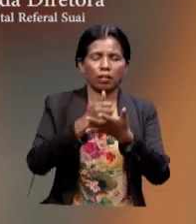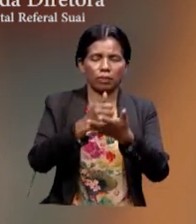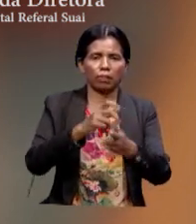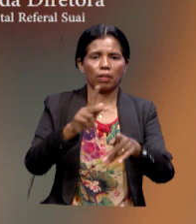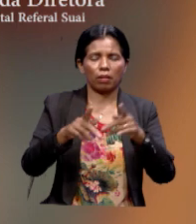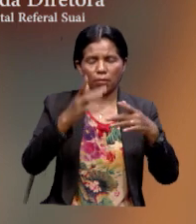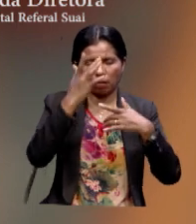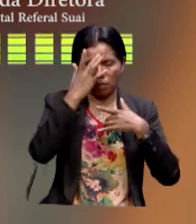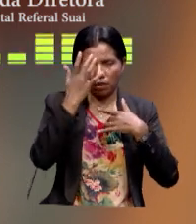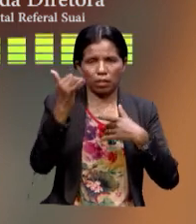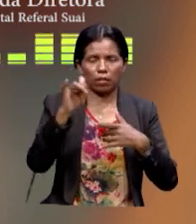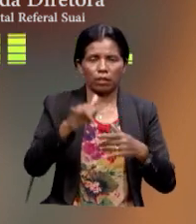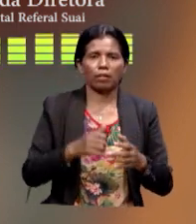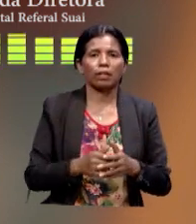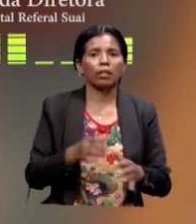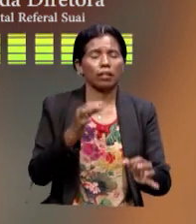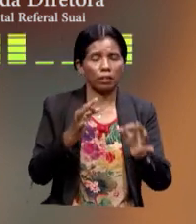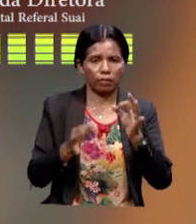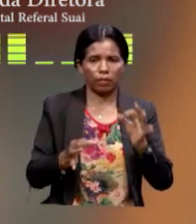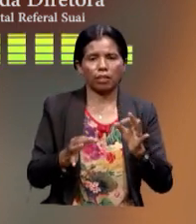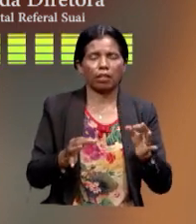siente. Cuando